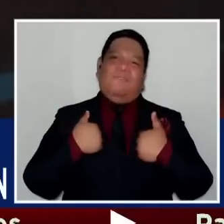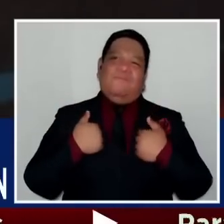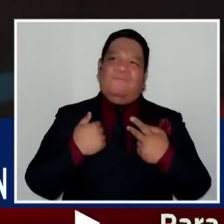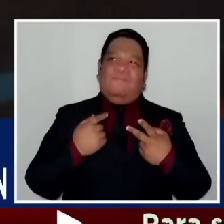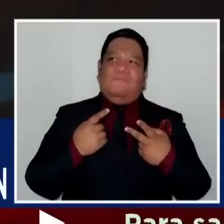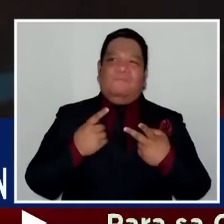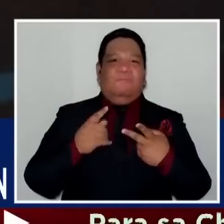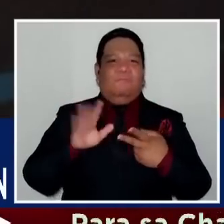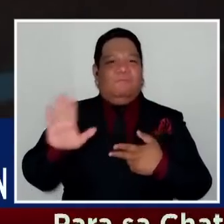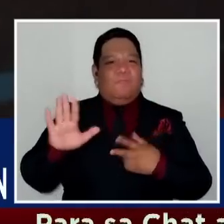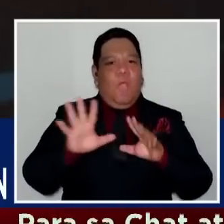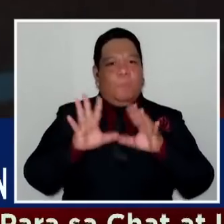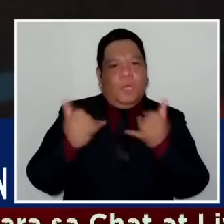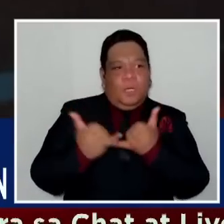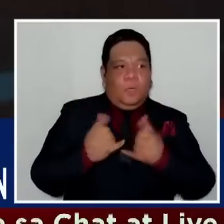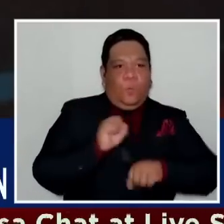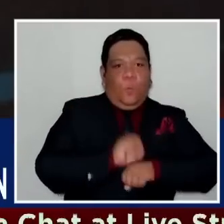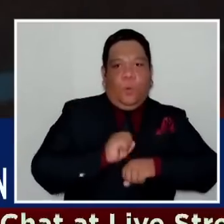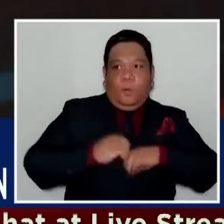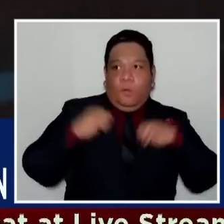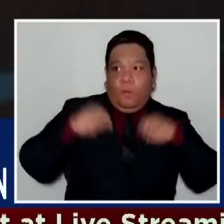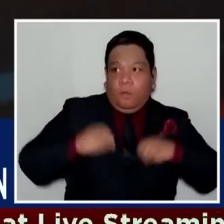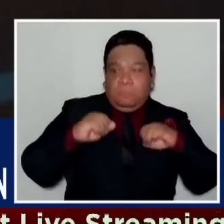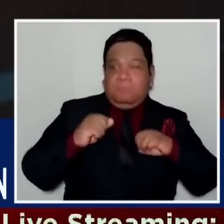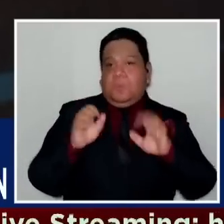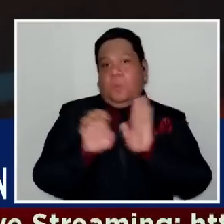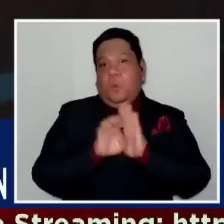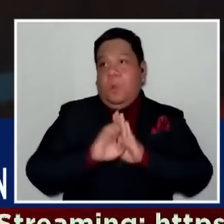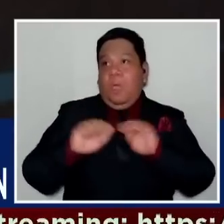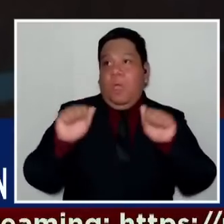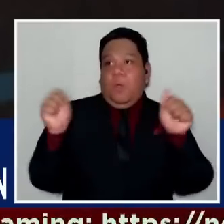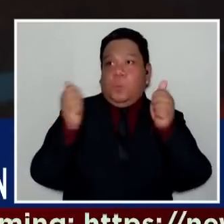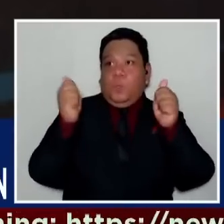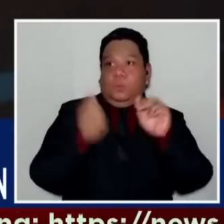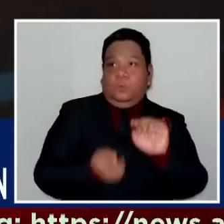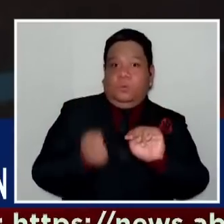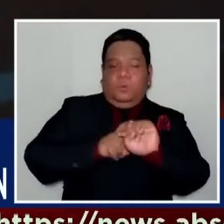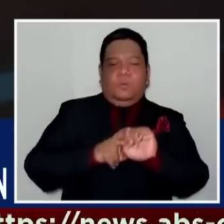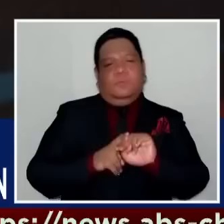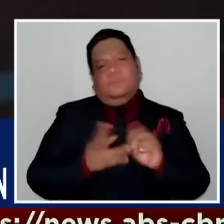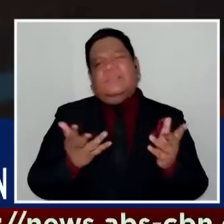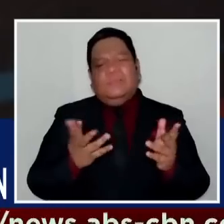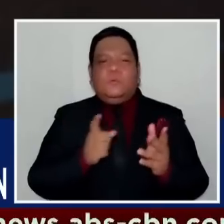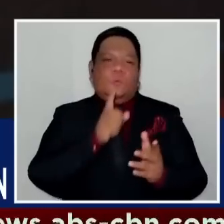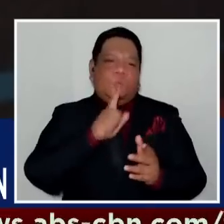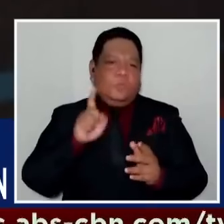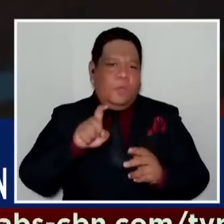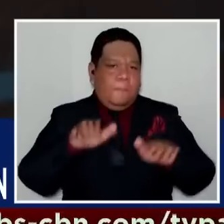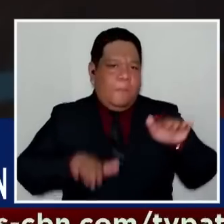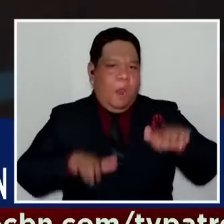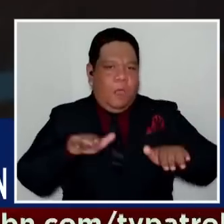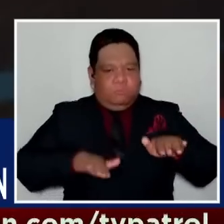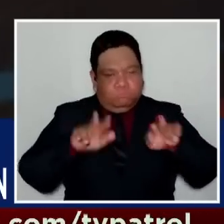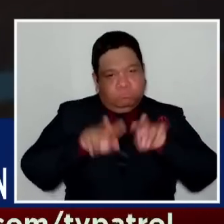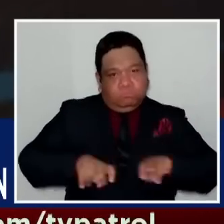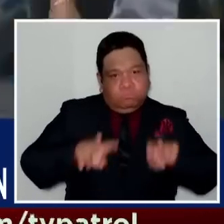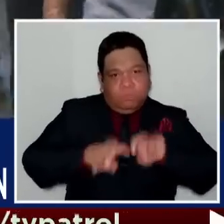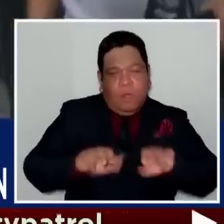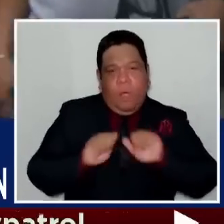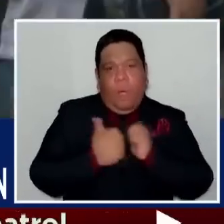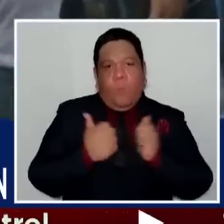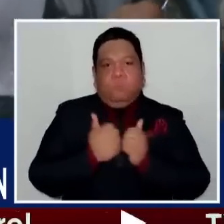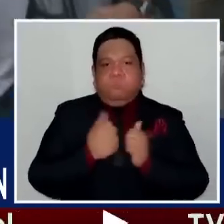is a need for a balance, a thorough look at the implications of any